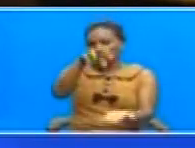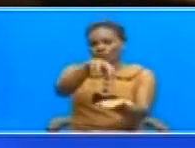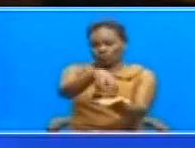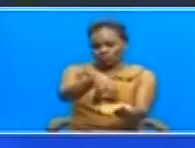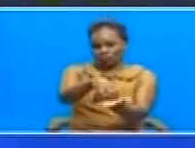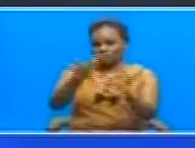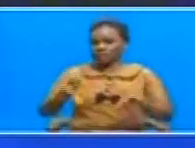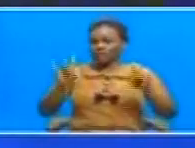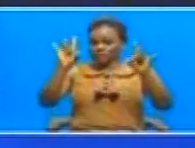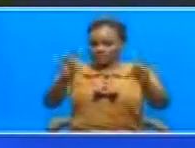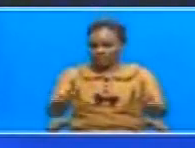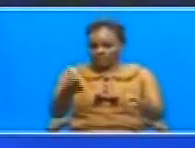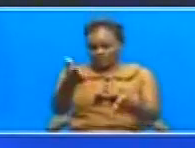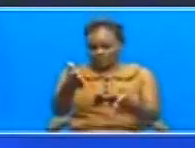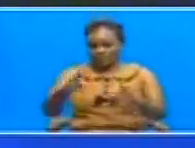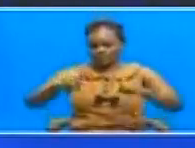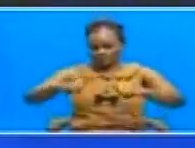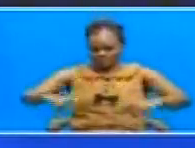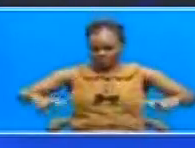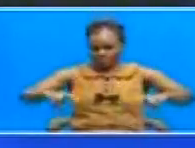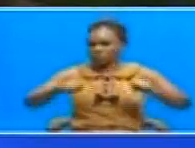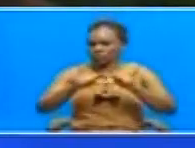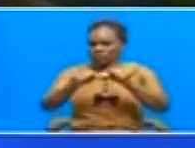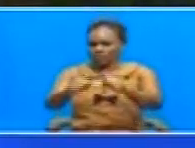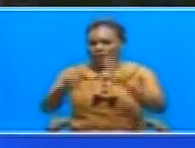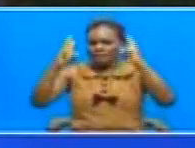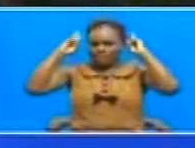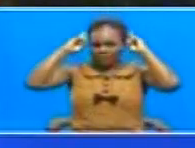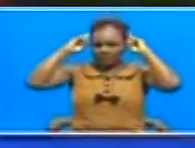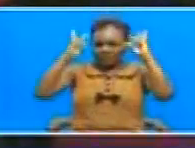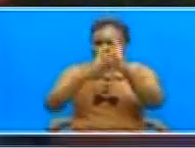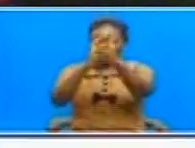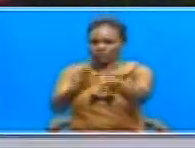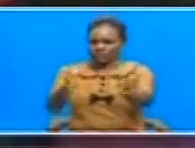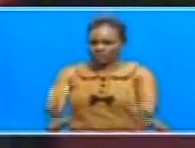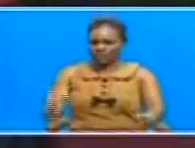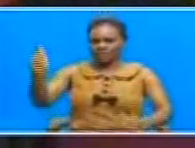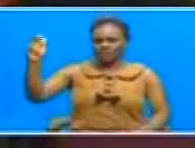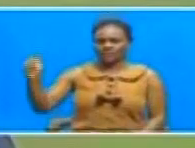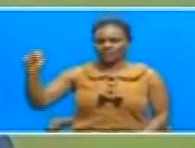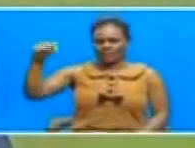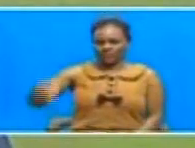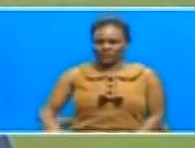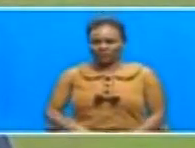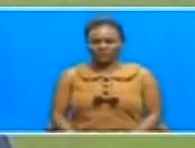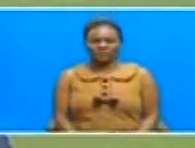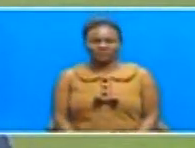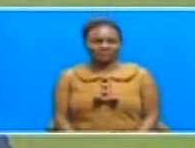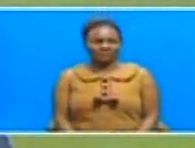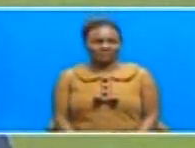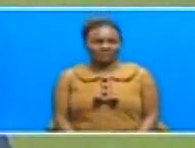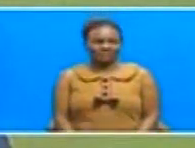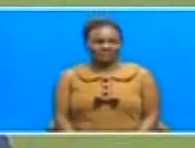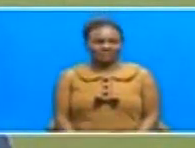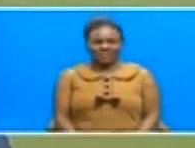cha polisi cha Kitengela kukishughulikia. Mashirima Kapombe, KTN Leo. Tuko